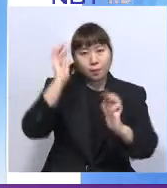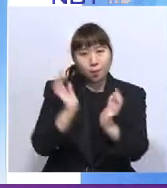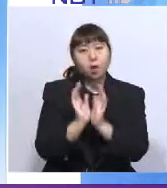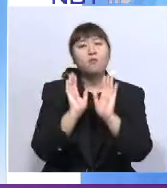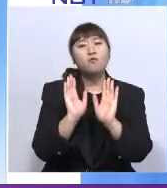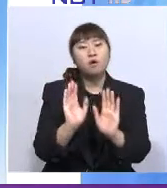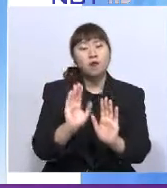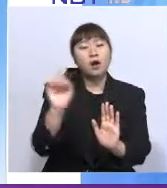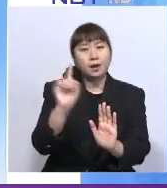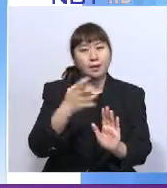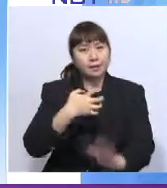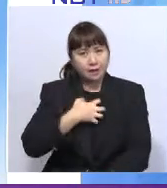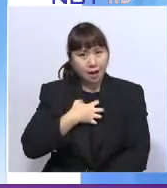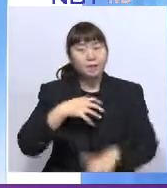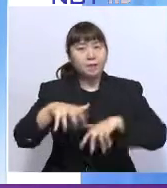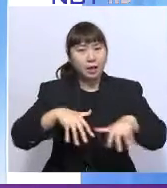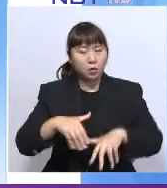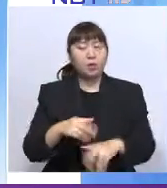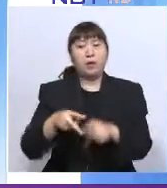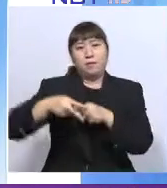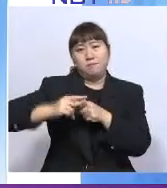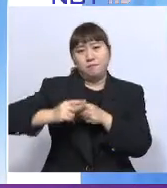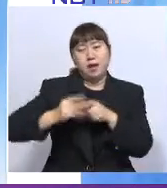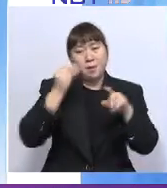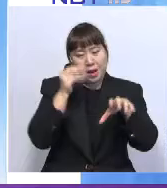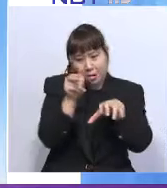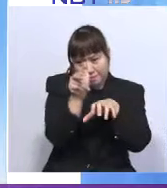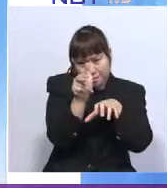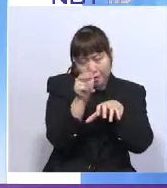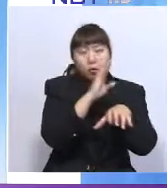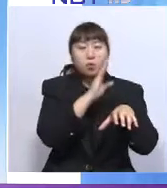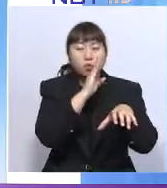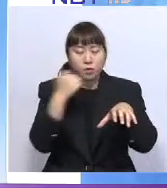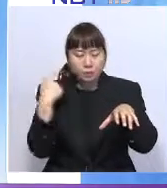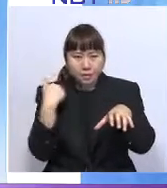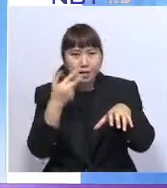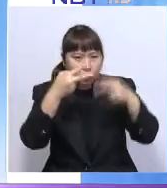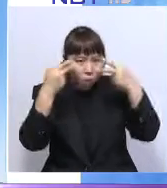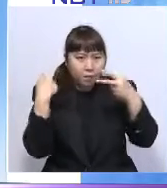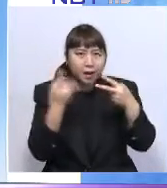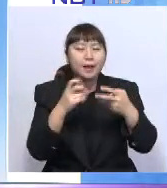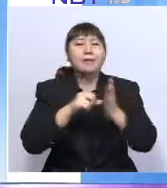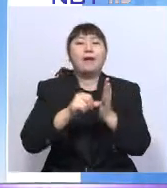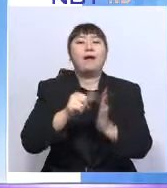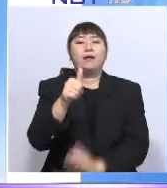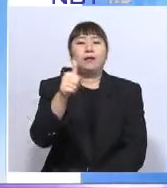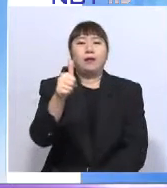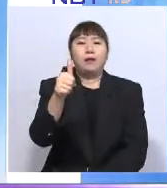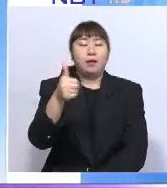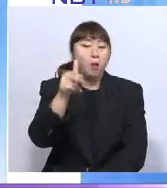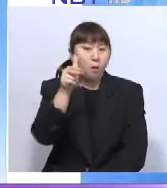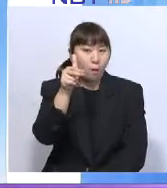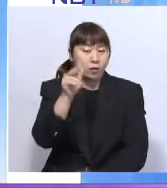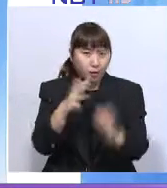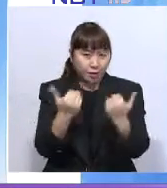ากก็คืออยากจะให้ประชาชนเนี่ยติดตั้งกล้องวงจรปิดที่อยู่ในบ้านถ้ามีเหตุการณ์อะไรจะได้มาแก้ไขได้ทันท่วงทีแล้วกล้องวงจรปิดส